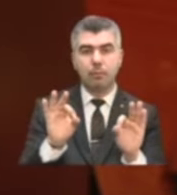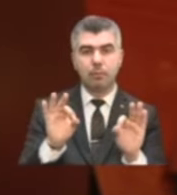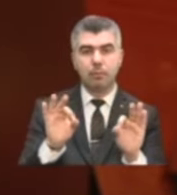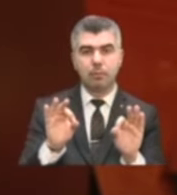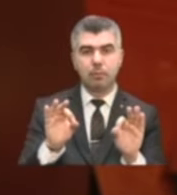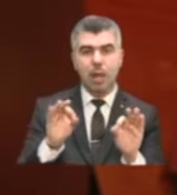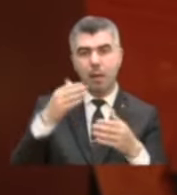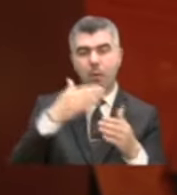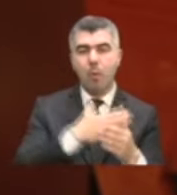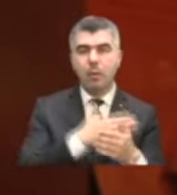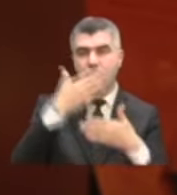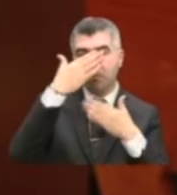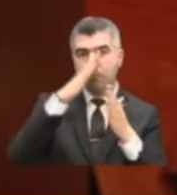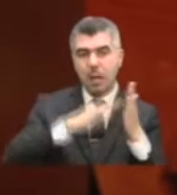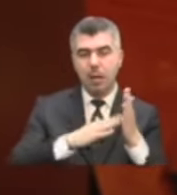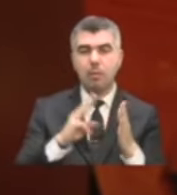الوطني،